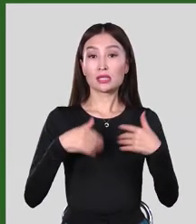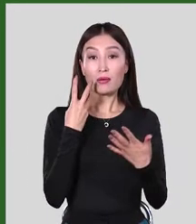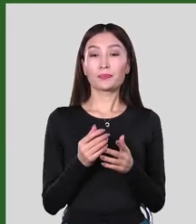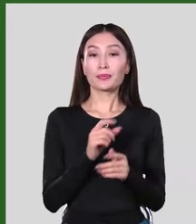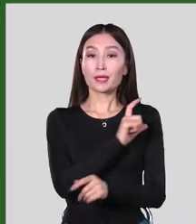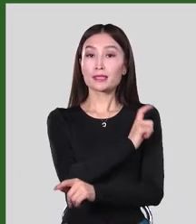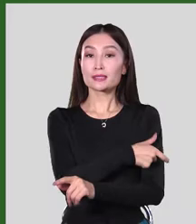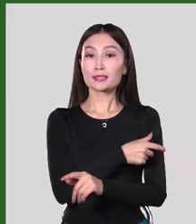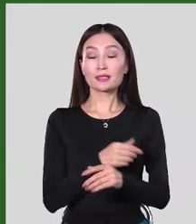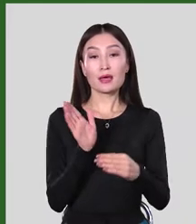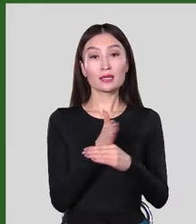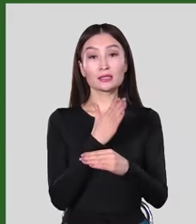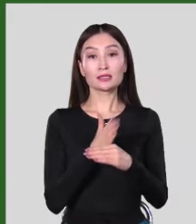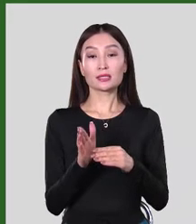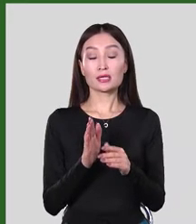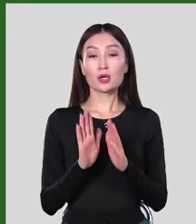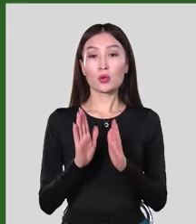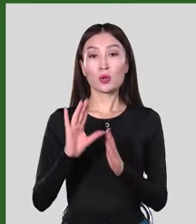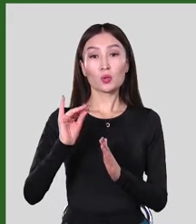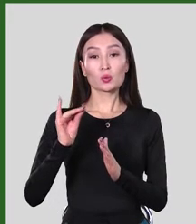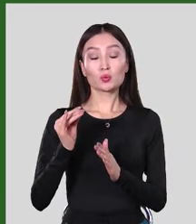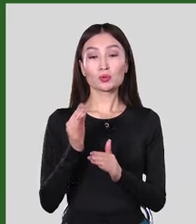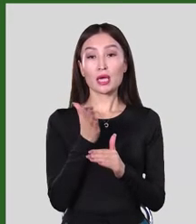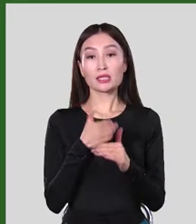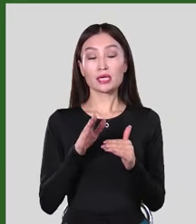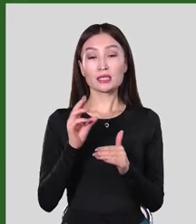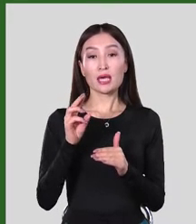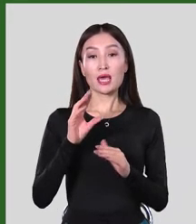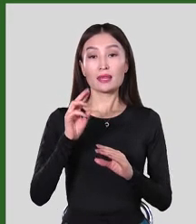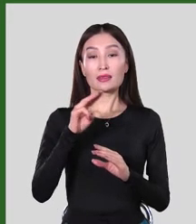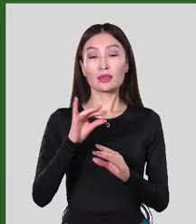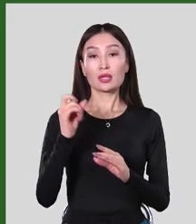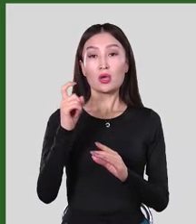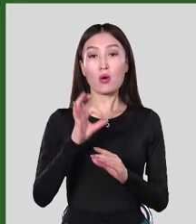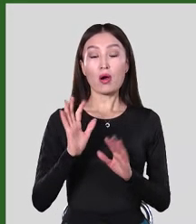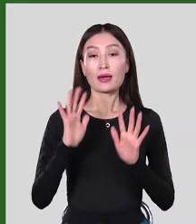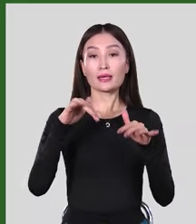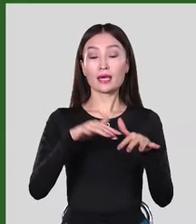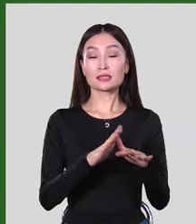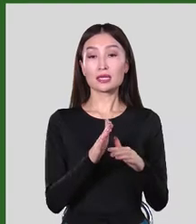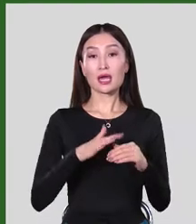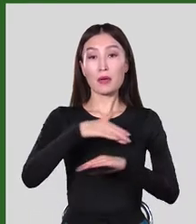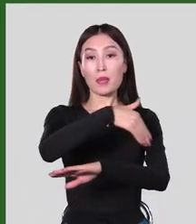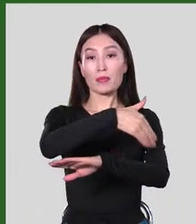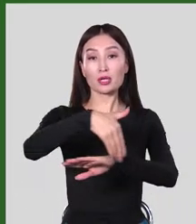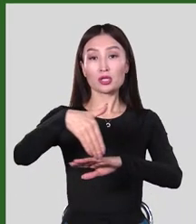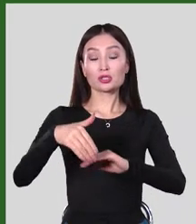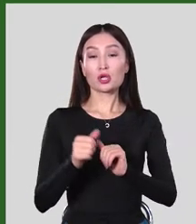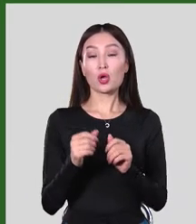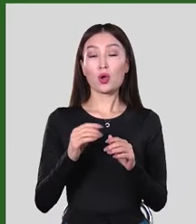Довольно сильно расчленена лишь южная часть Тихоокеанского побережья. Здесь же, вдоль